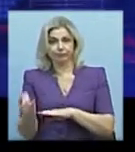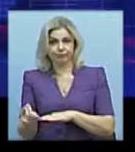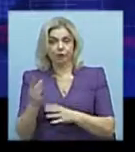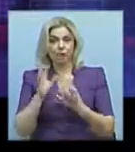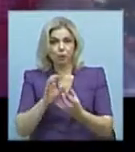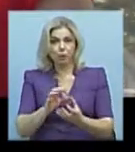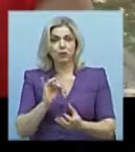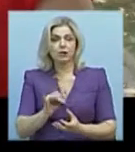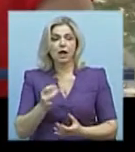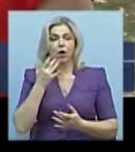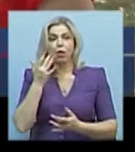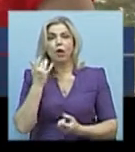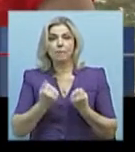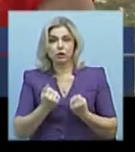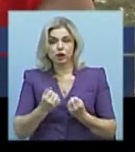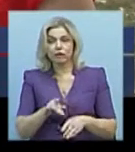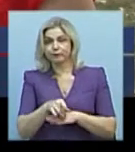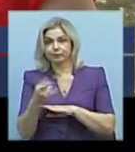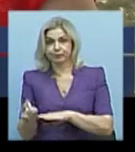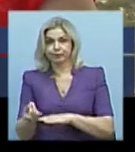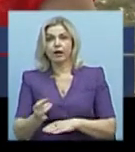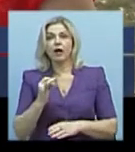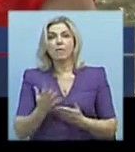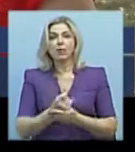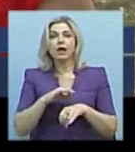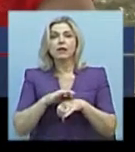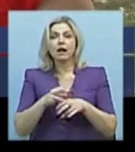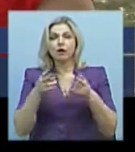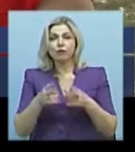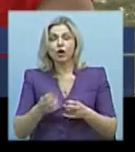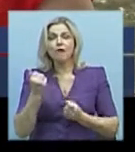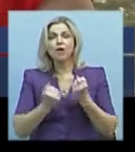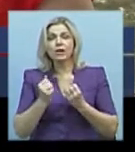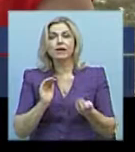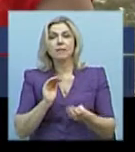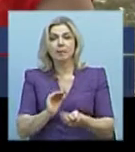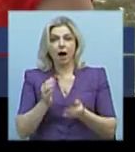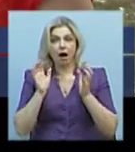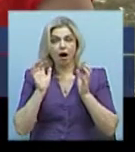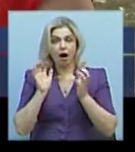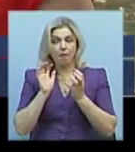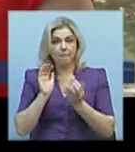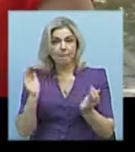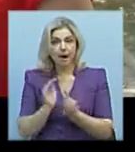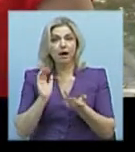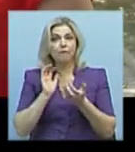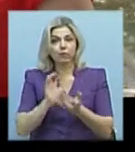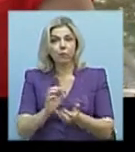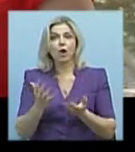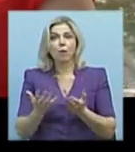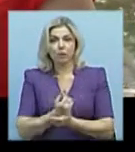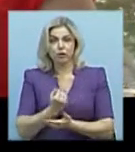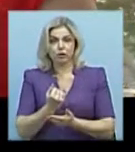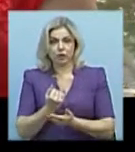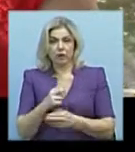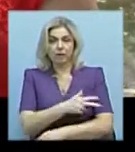кювет. Внаслідок автопригоди тілесні ушкодження отримав водій мікроавтобусу, який отримав медичну допомогу на місці